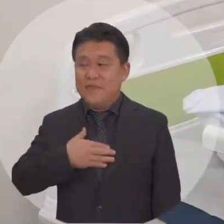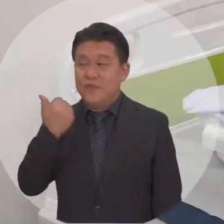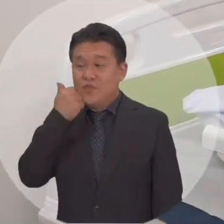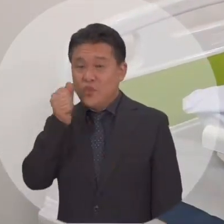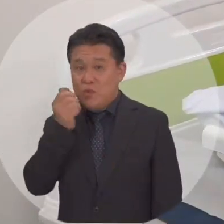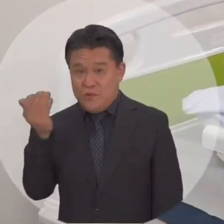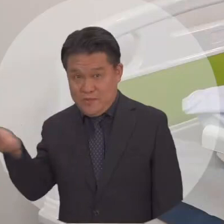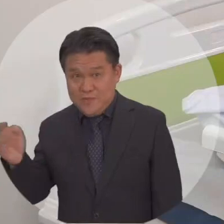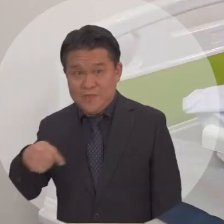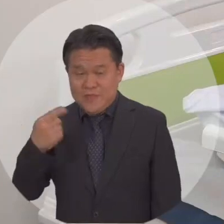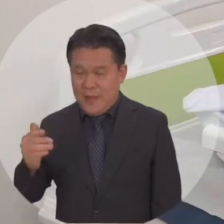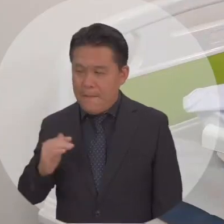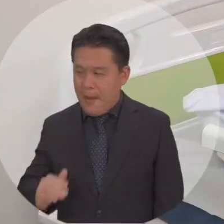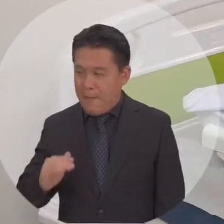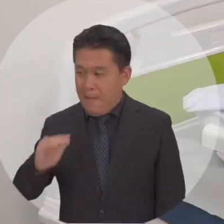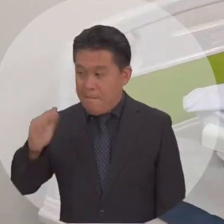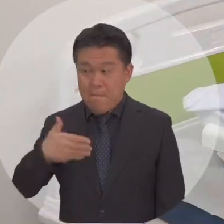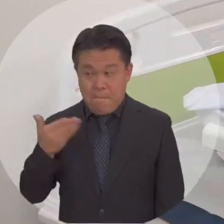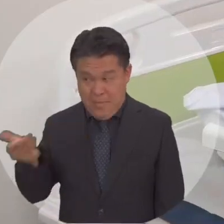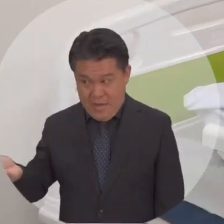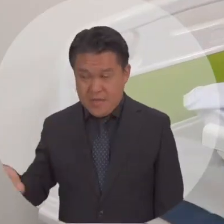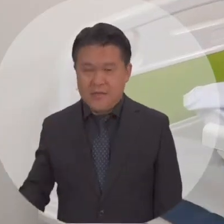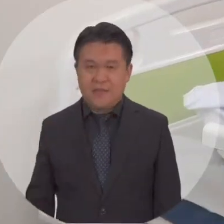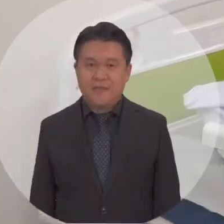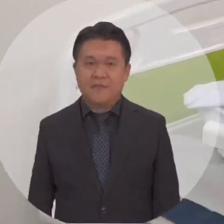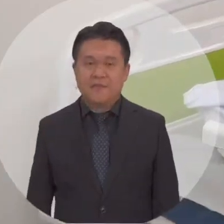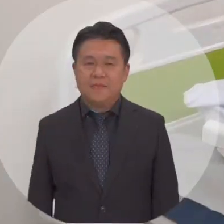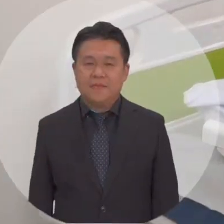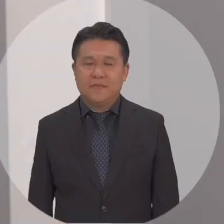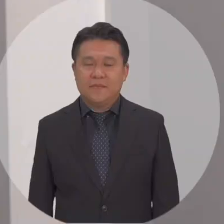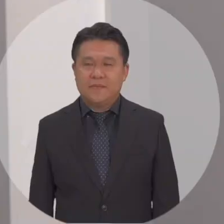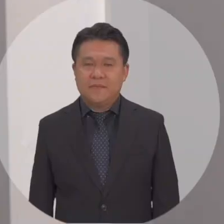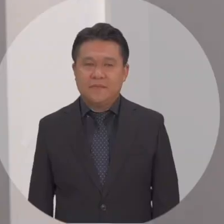대상자에게 자기소개 후 진행 순서를 설명합니다.